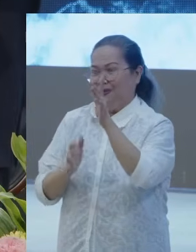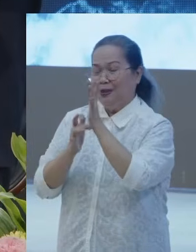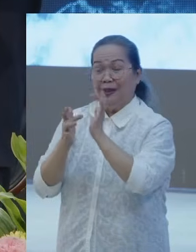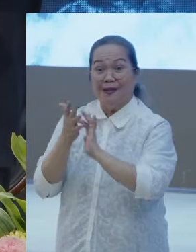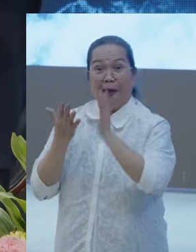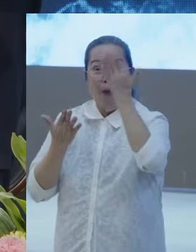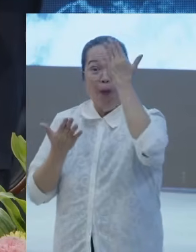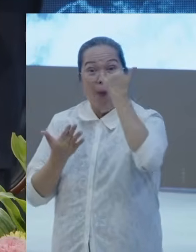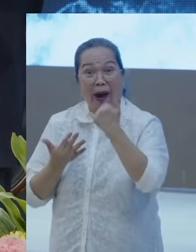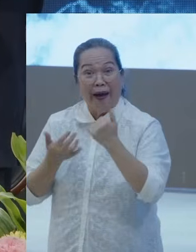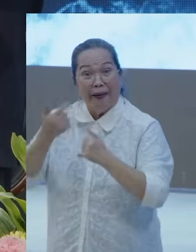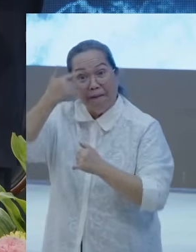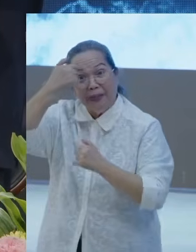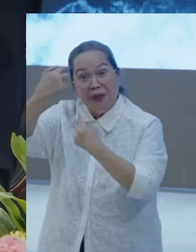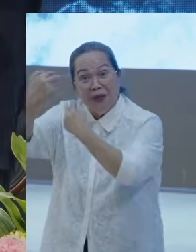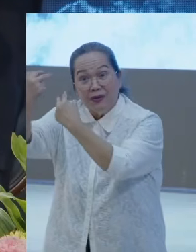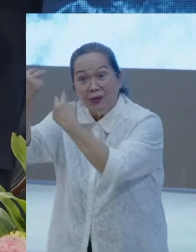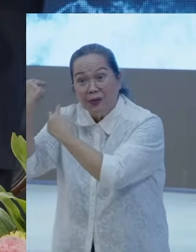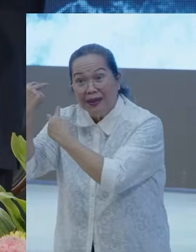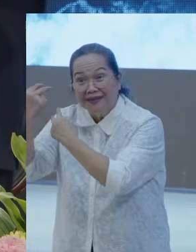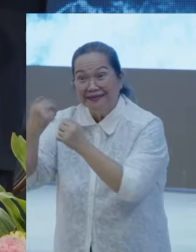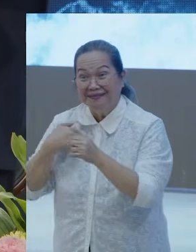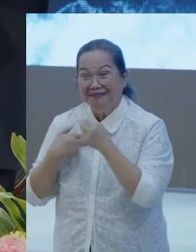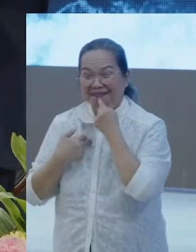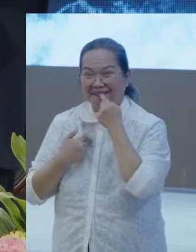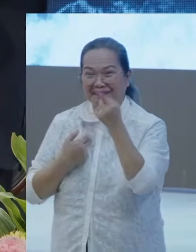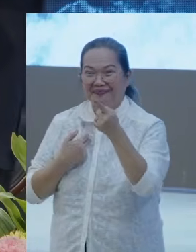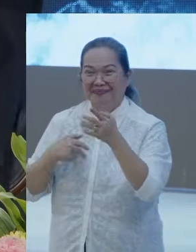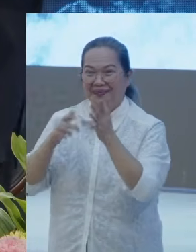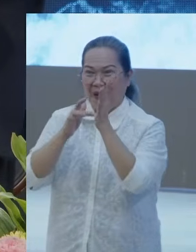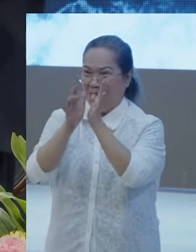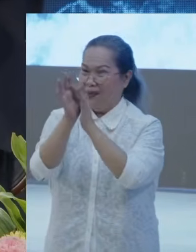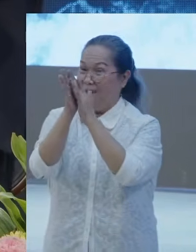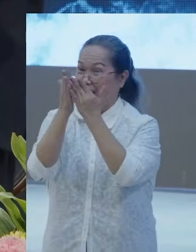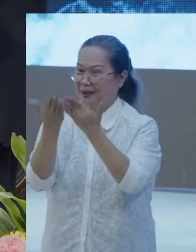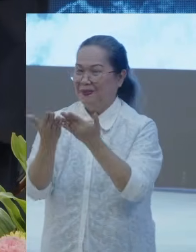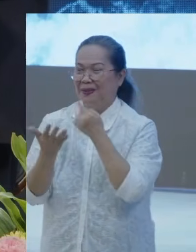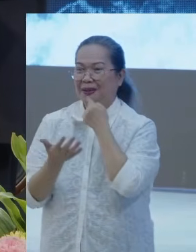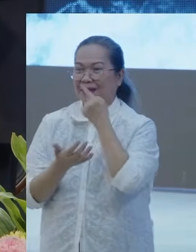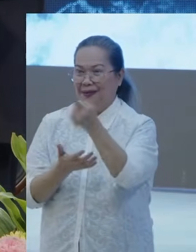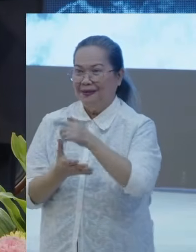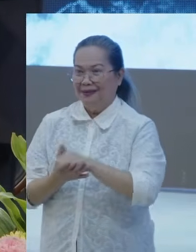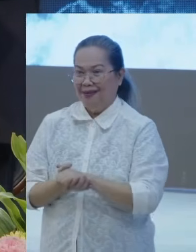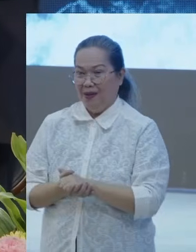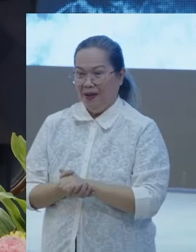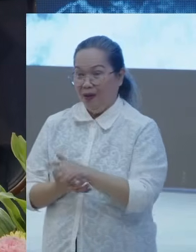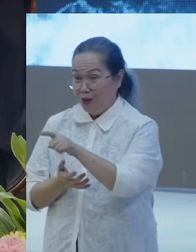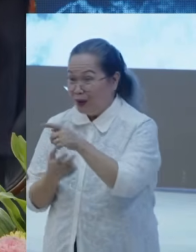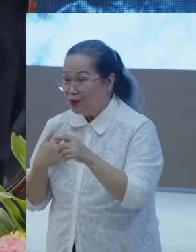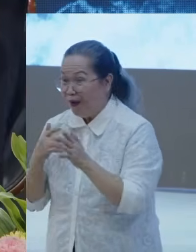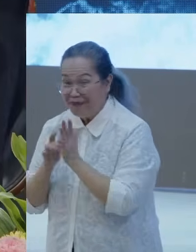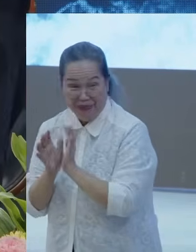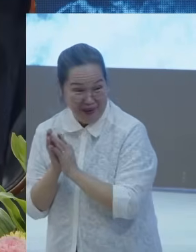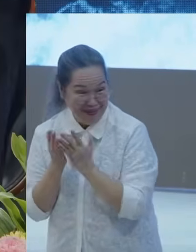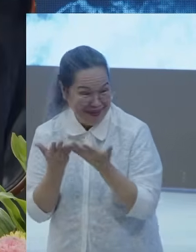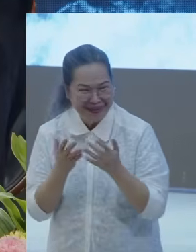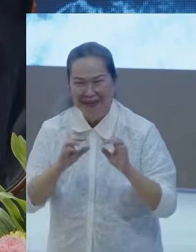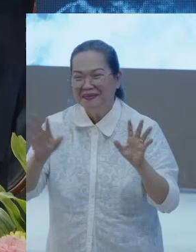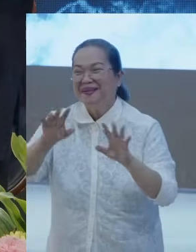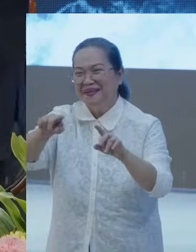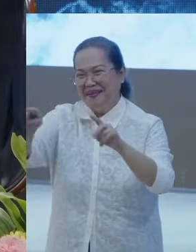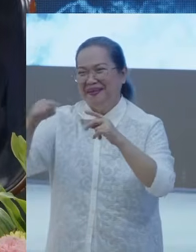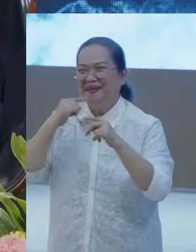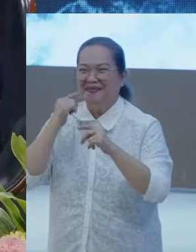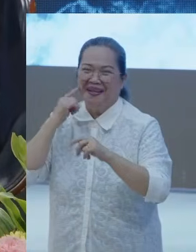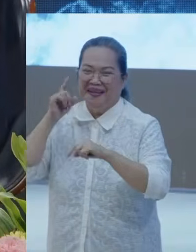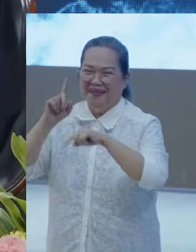naman, balikan natin ng konti sa ating mga Biblia. Kaya dapat may hawak po kayong Biblia. No? Kasi kung